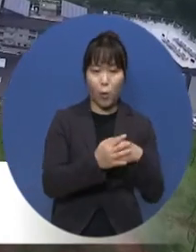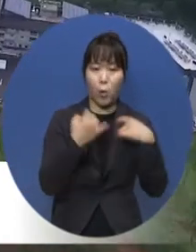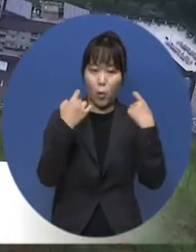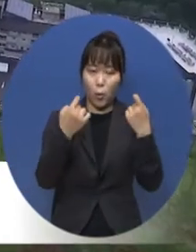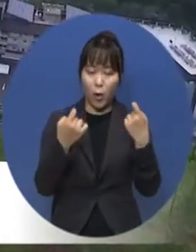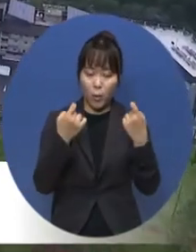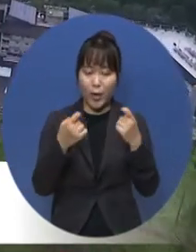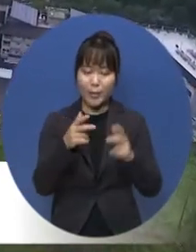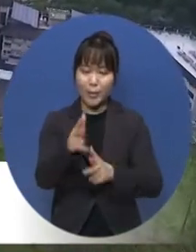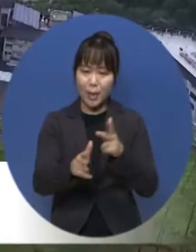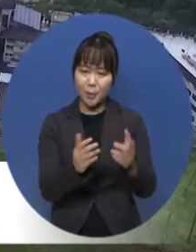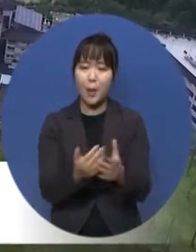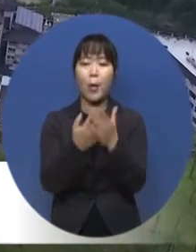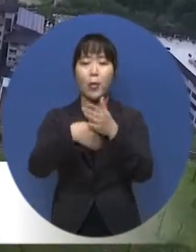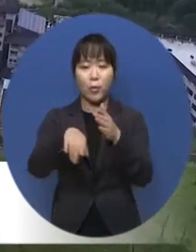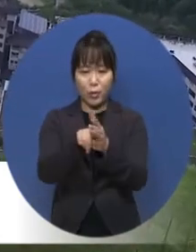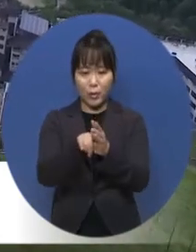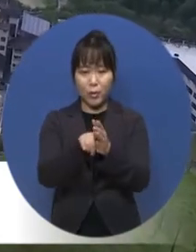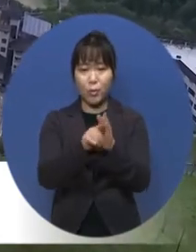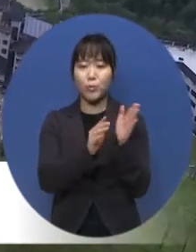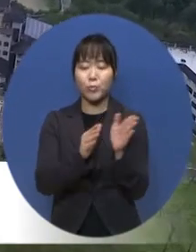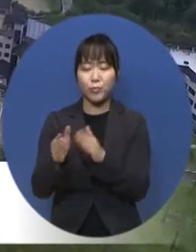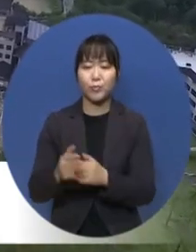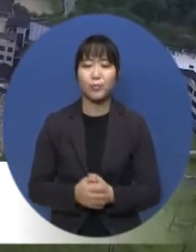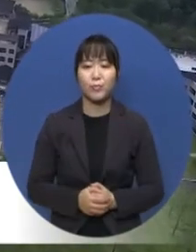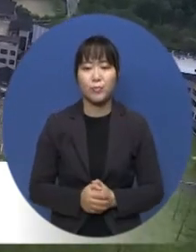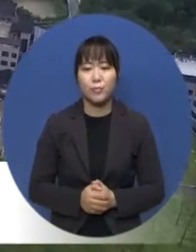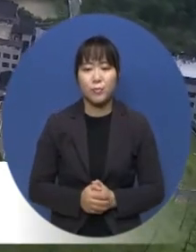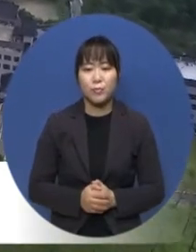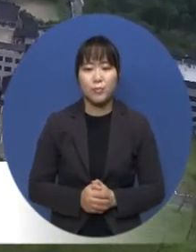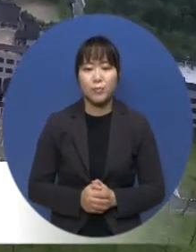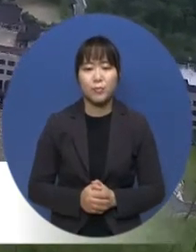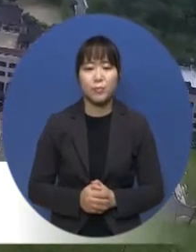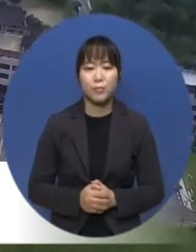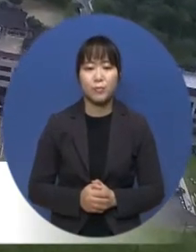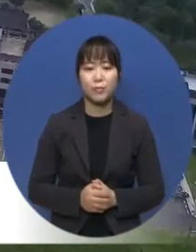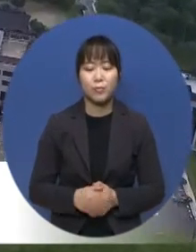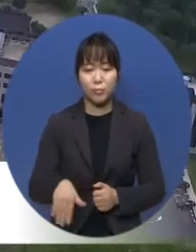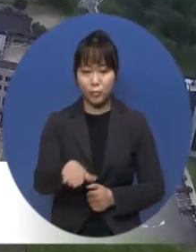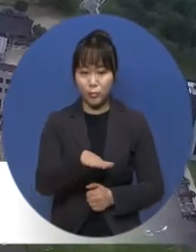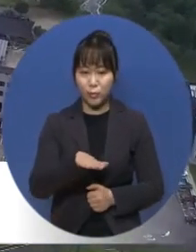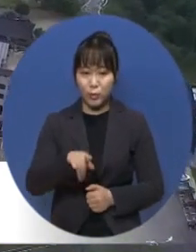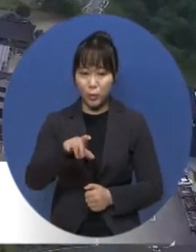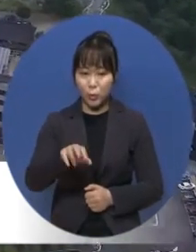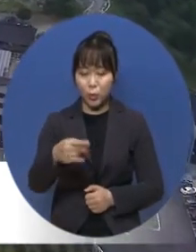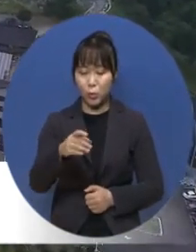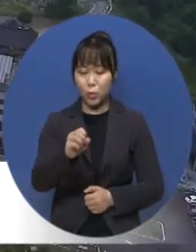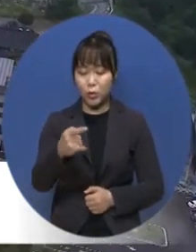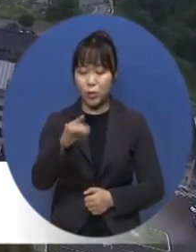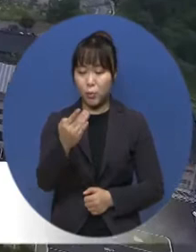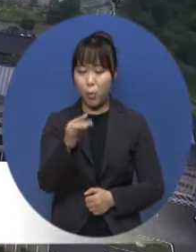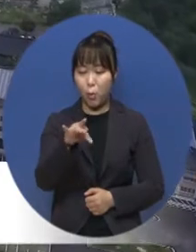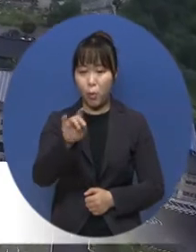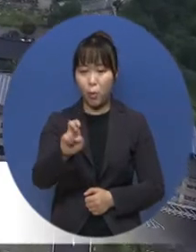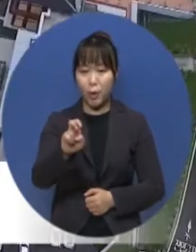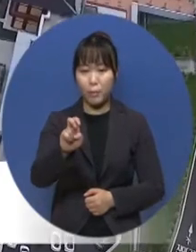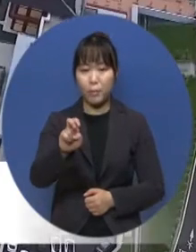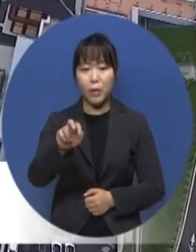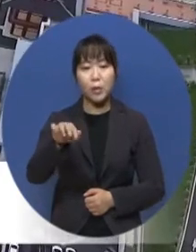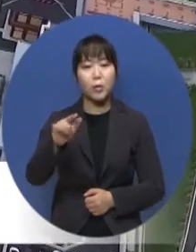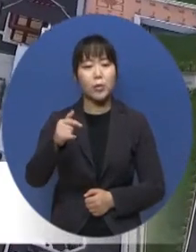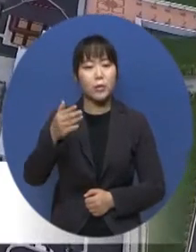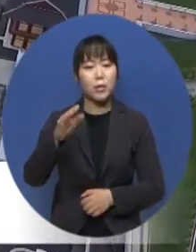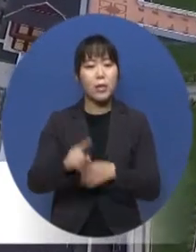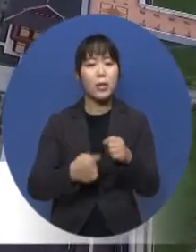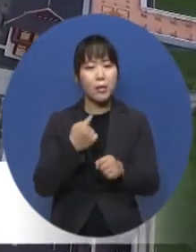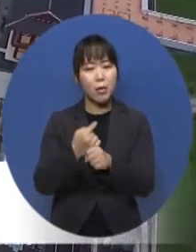관광산업을 활성화시키기 위해서 이렇게 준비를 했습니다. 예, 저희들 같은 경우 이곳 그 동의보감촌이 연간 한 100만 명이